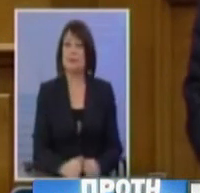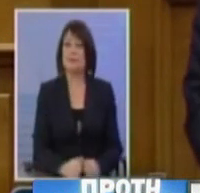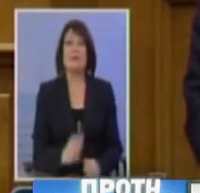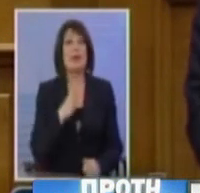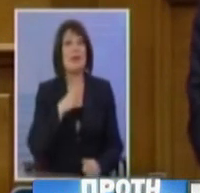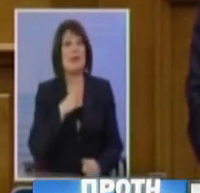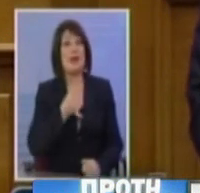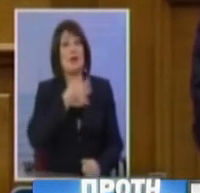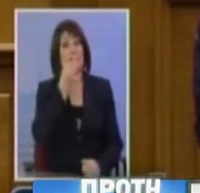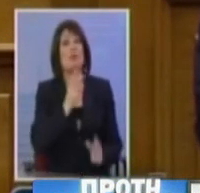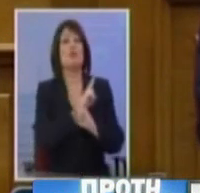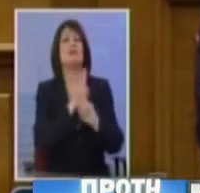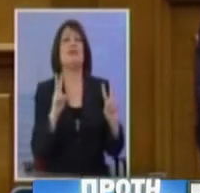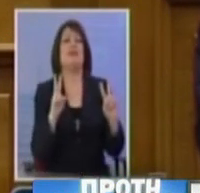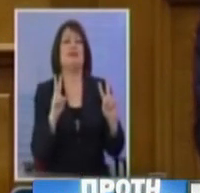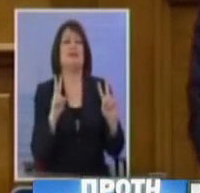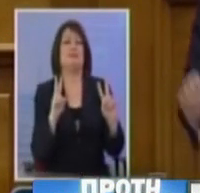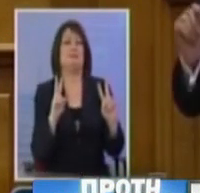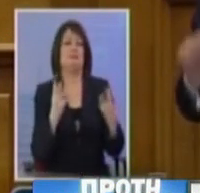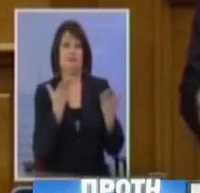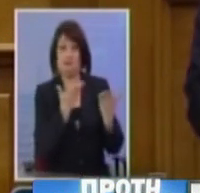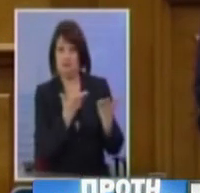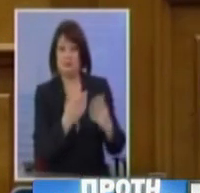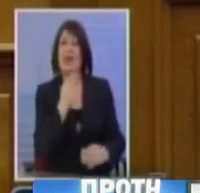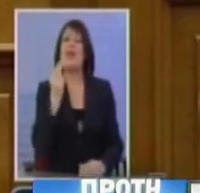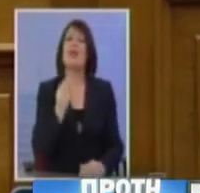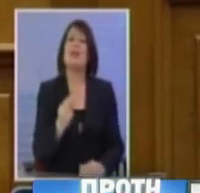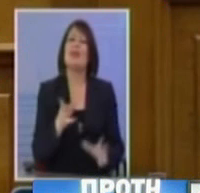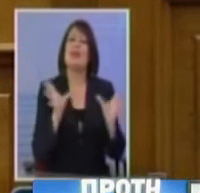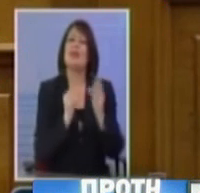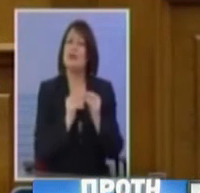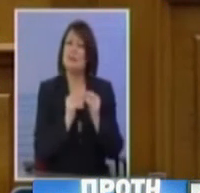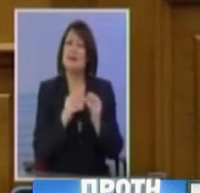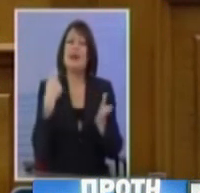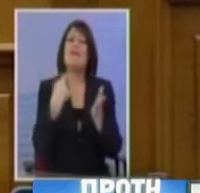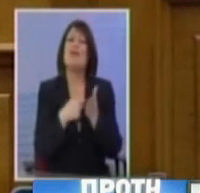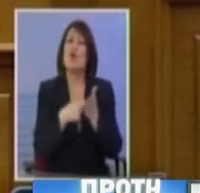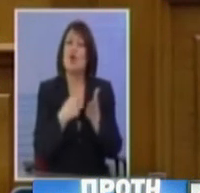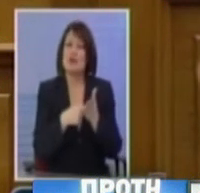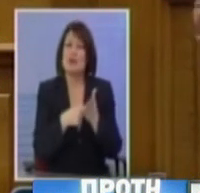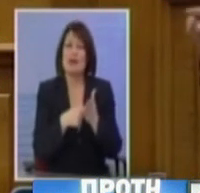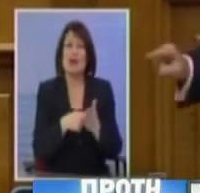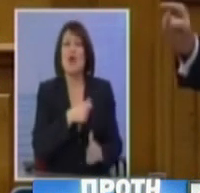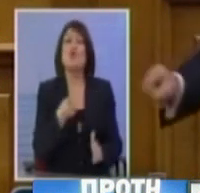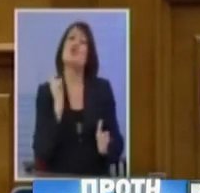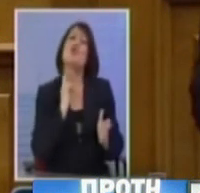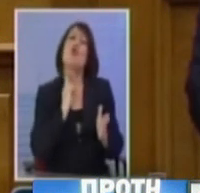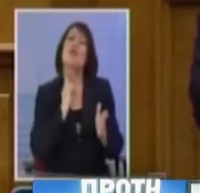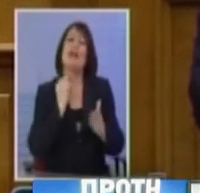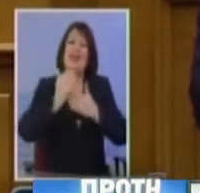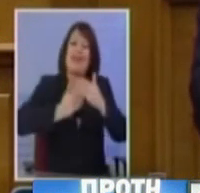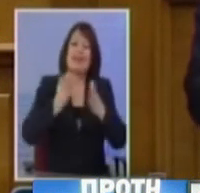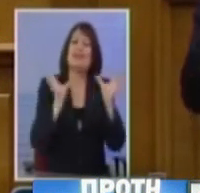σε αυτό να είμαι σαφής απέναντί σας. Στα θέματα τα στενά φορολογικά, όχι του κώδικα φορολογικής